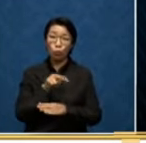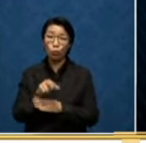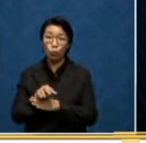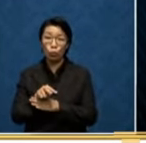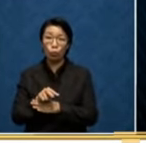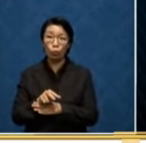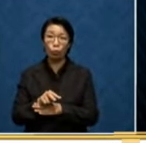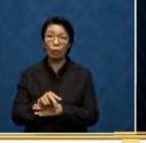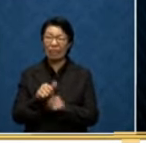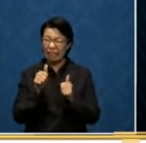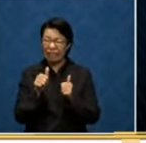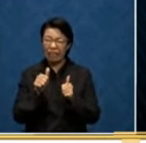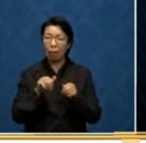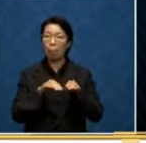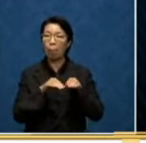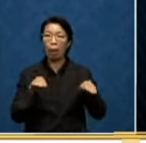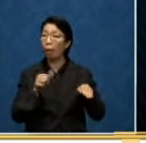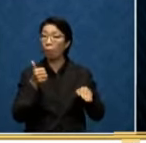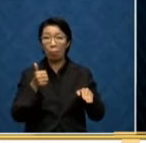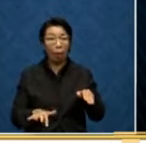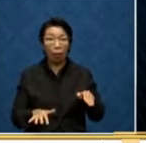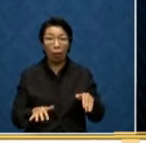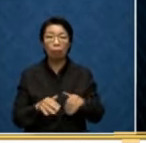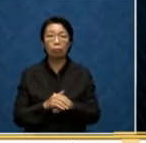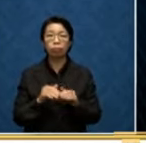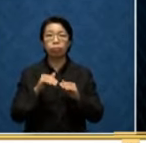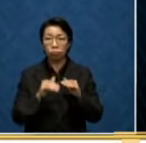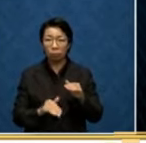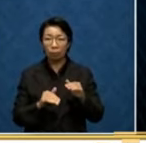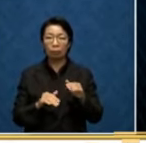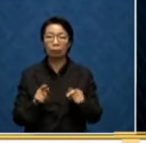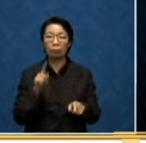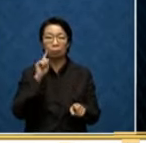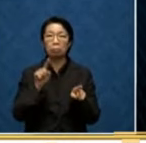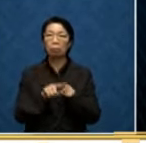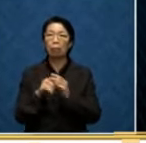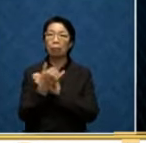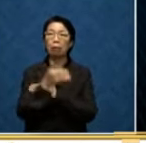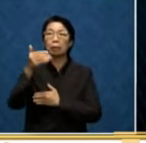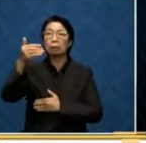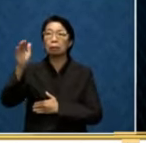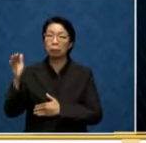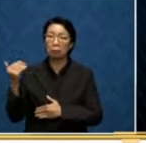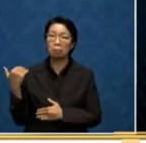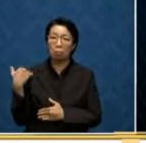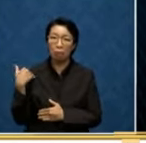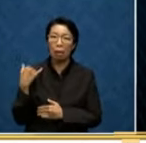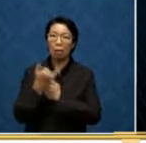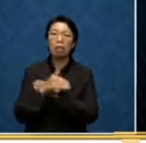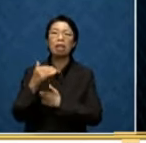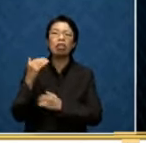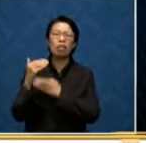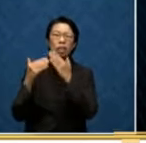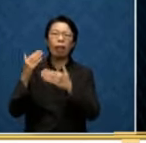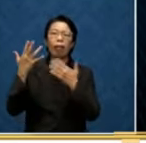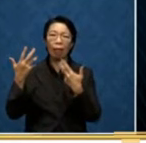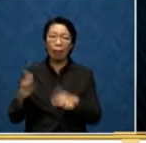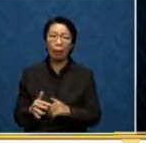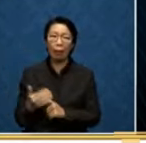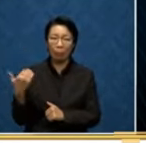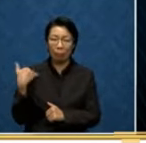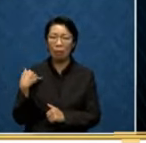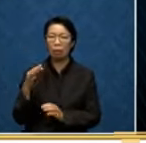านเราก็เคยได้ยินจากประเทศญี่ปุ่นบ้างจากประเทศที่เจริญแล้วเขาก็จะ